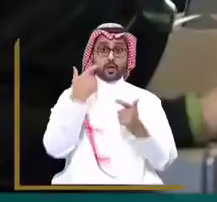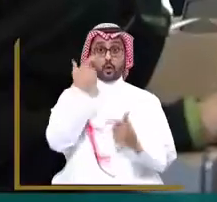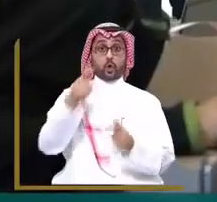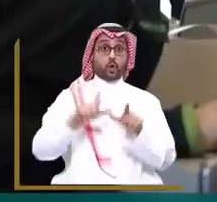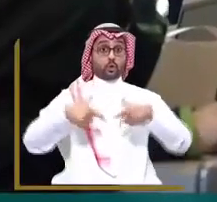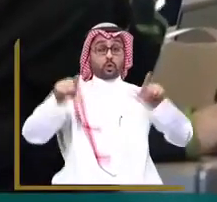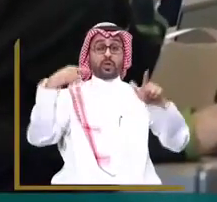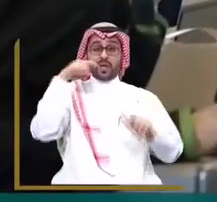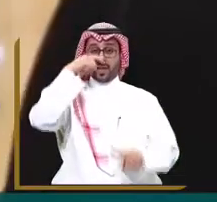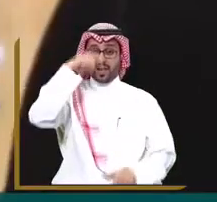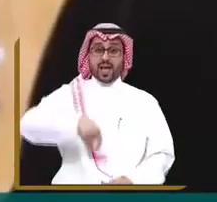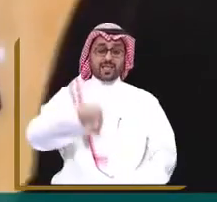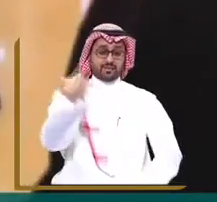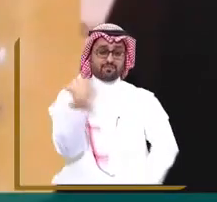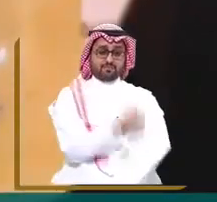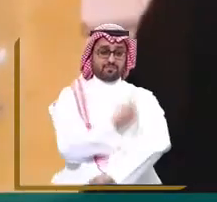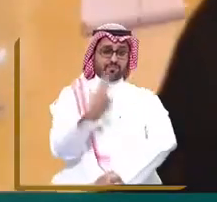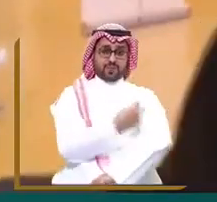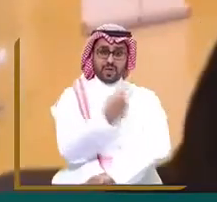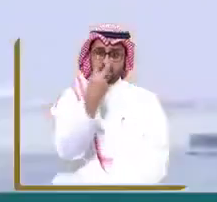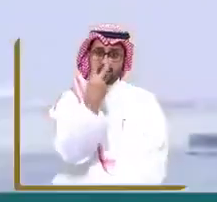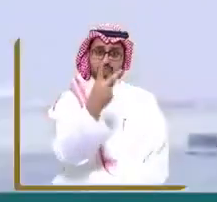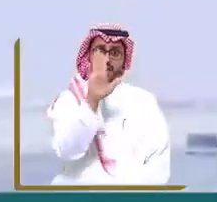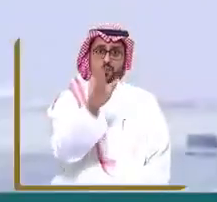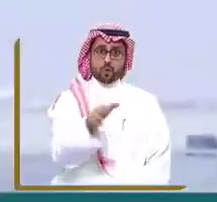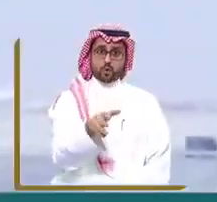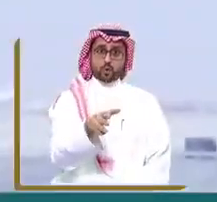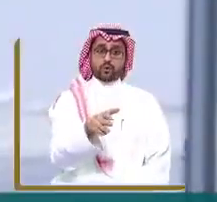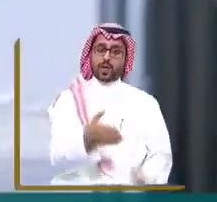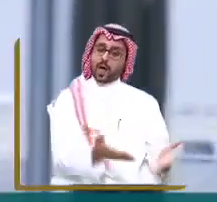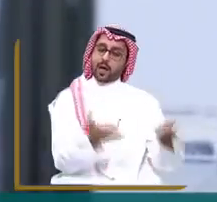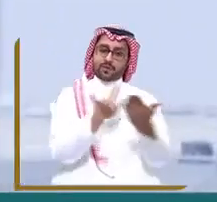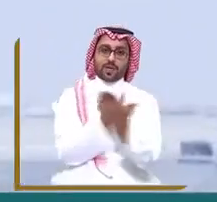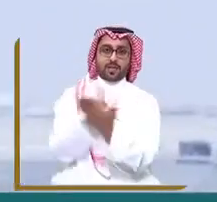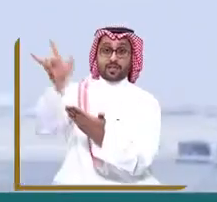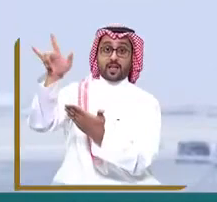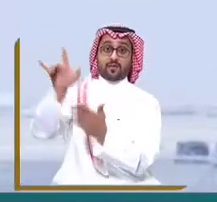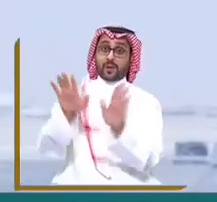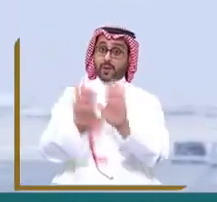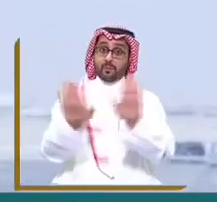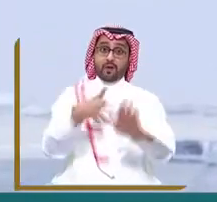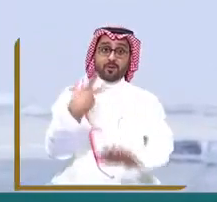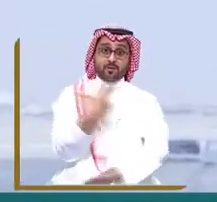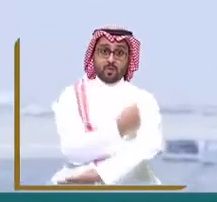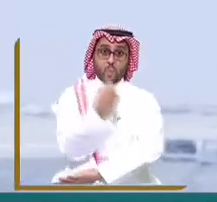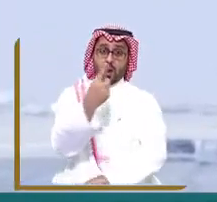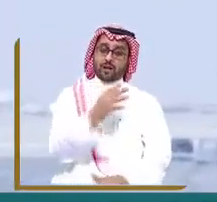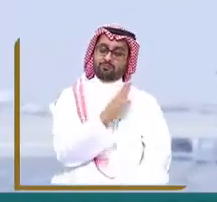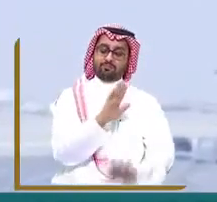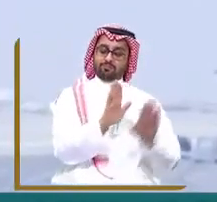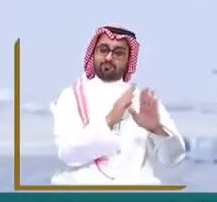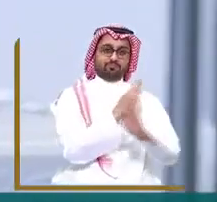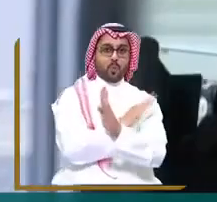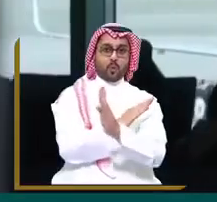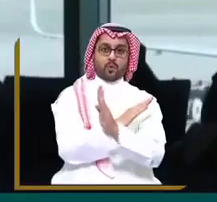والطيران المدني تصدر تعميما بعدم سماح سفر المواطنين للخارج إلا لمتلقي